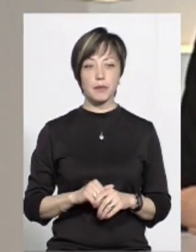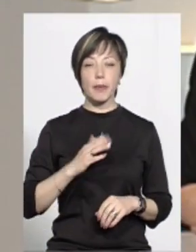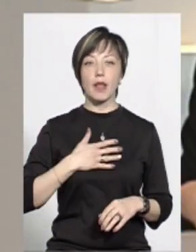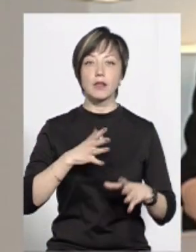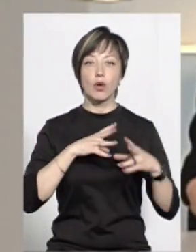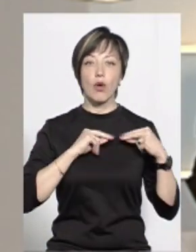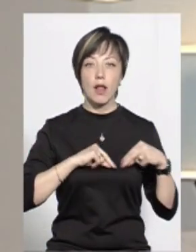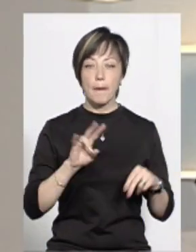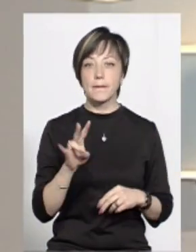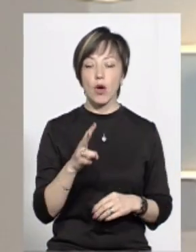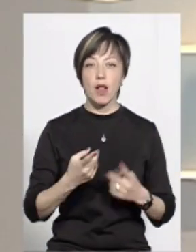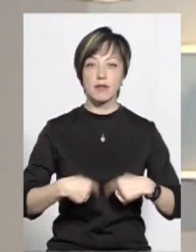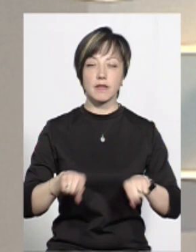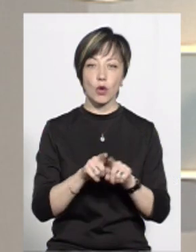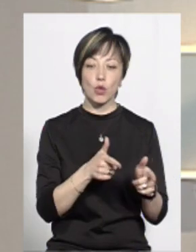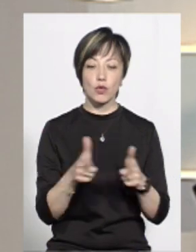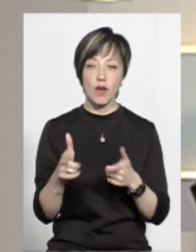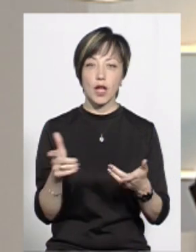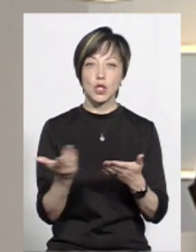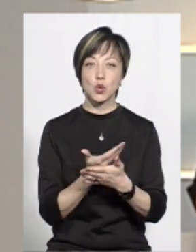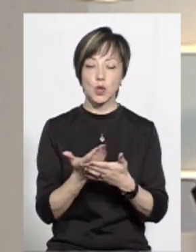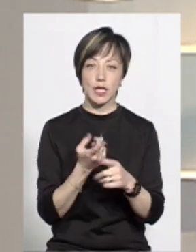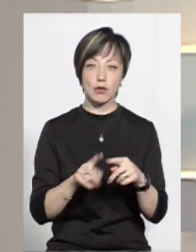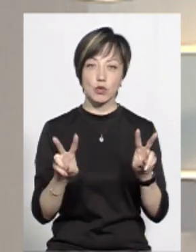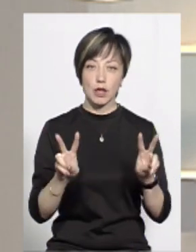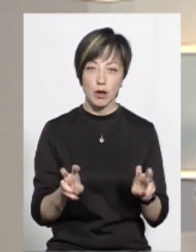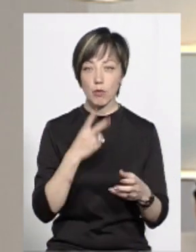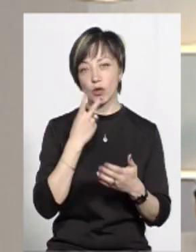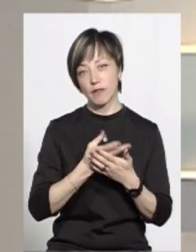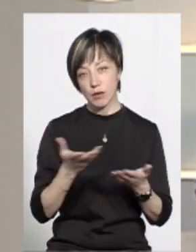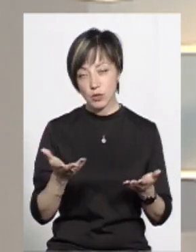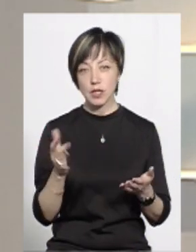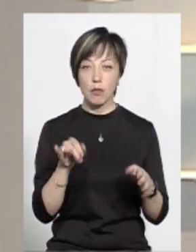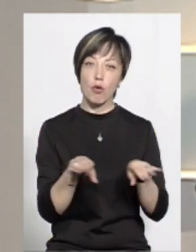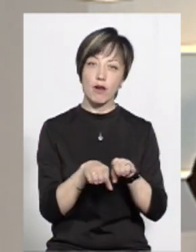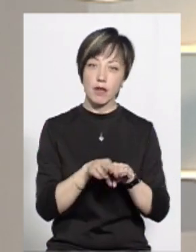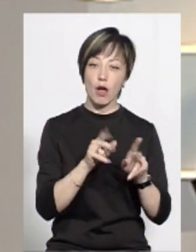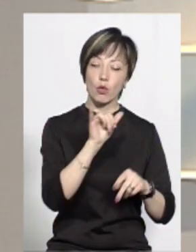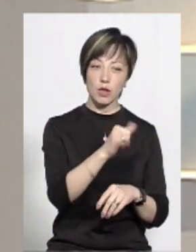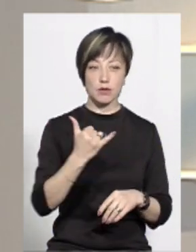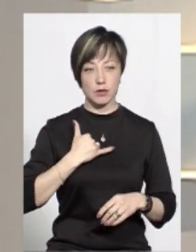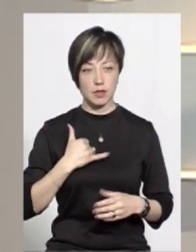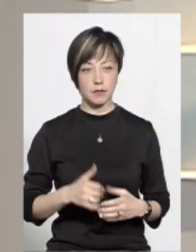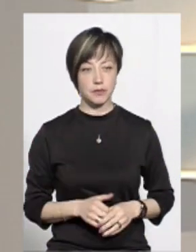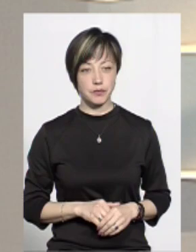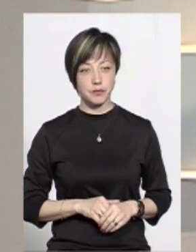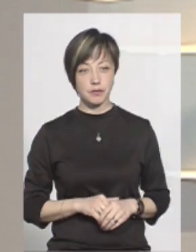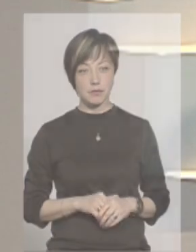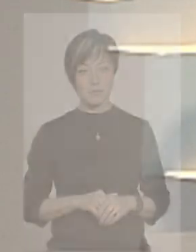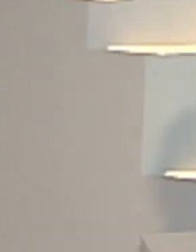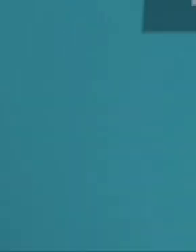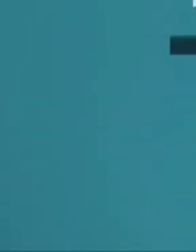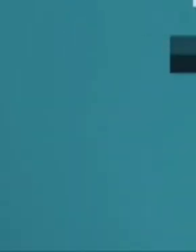Наші колеги з Миколаївської філії готували сюжет на цю тему. Подивімось і порівняємо, як у них, як у нас.